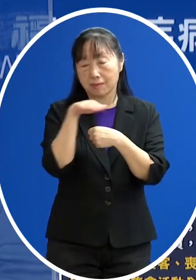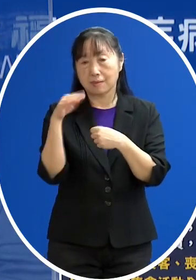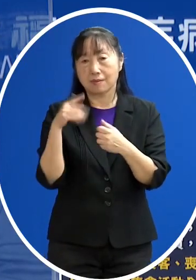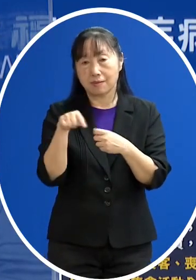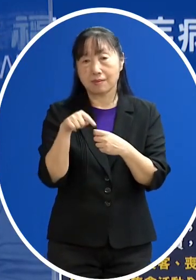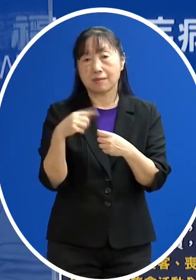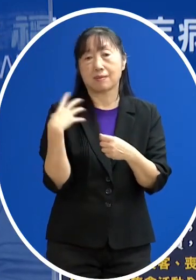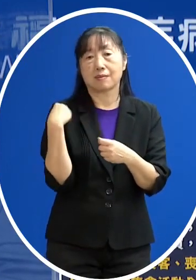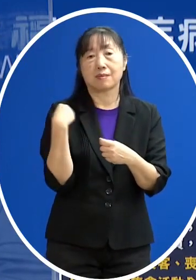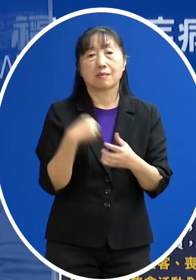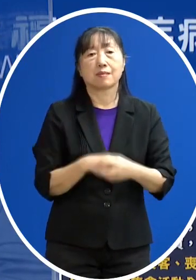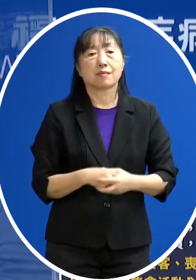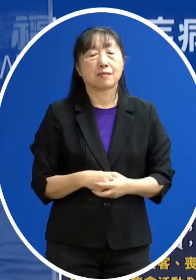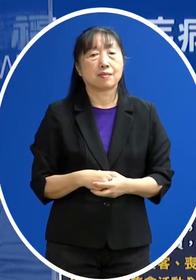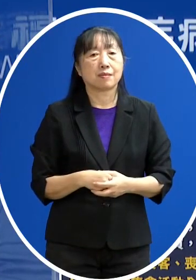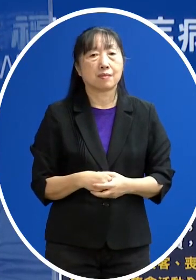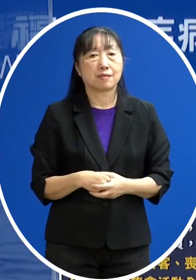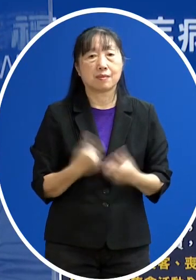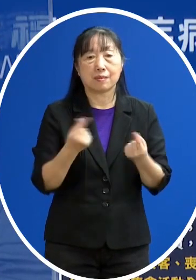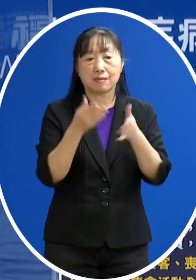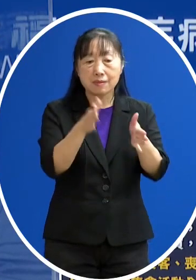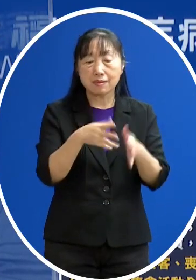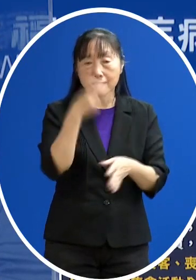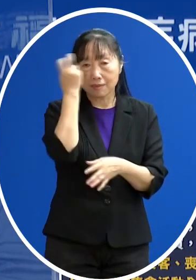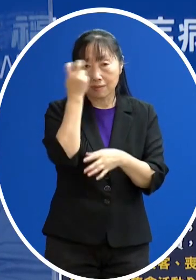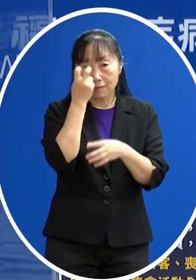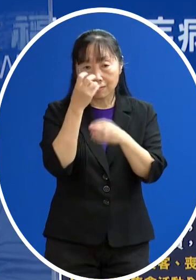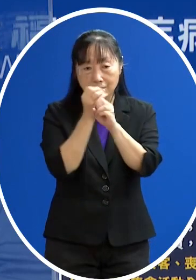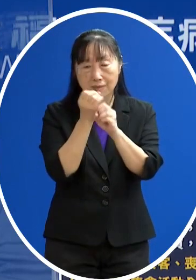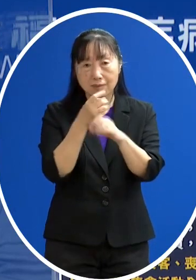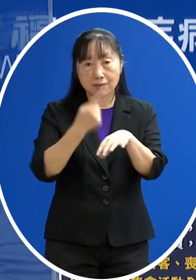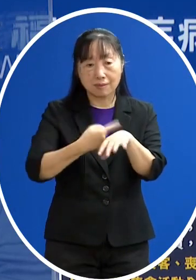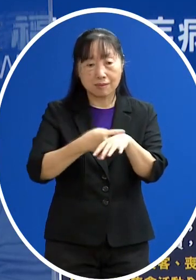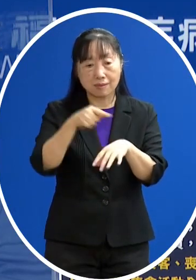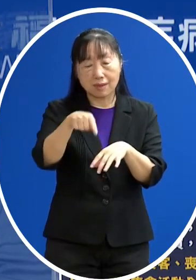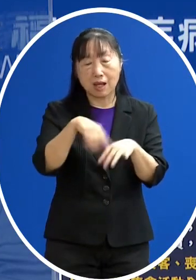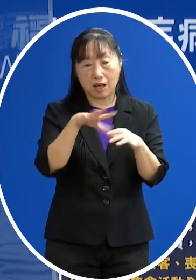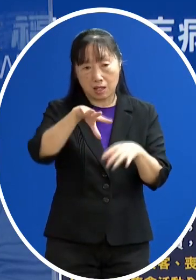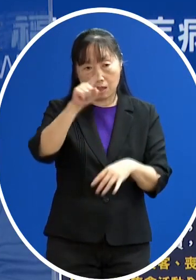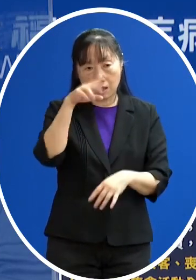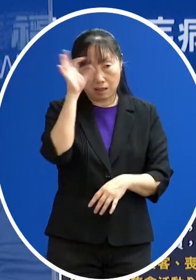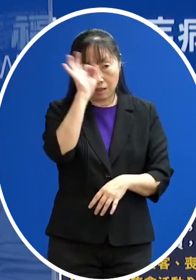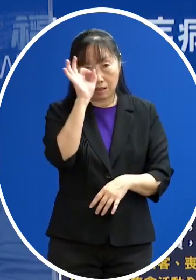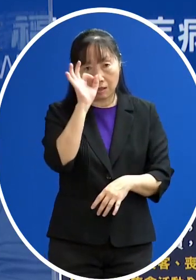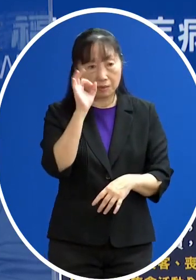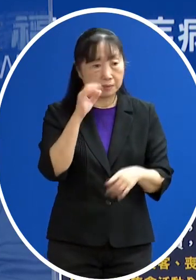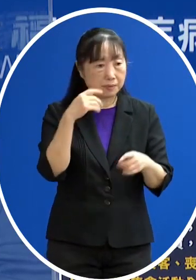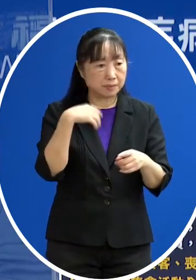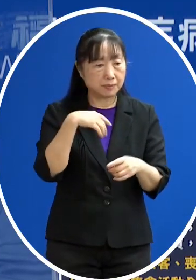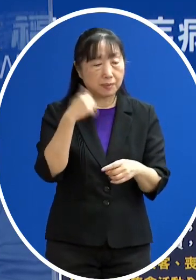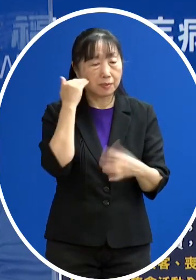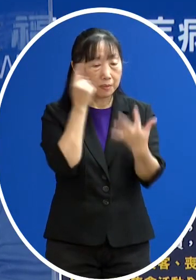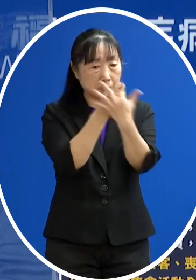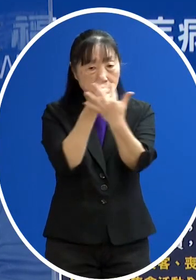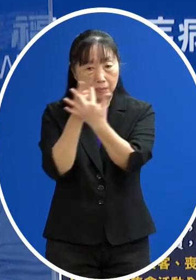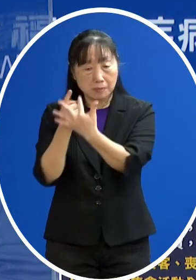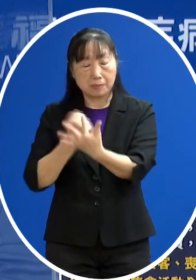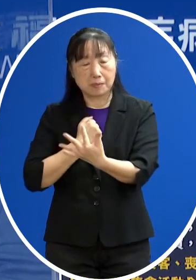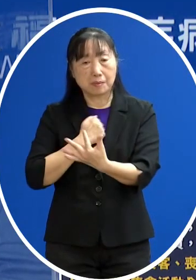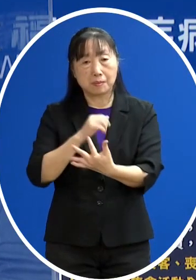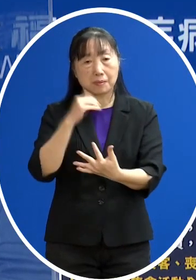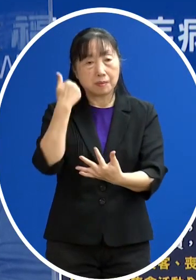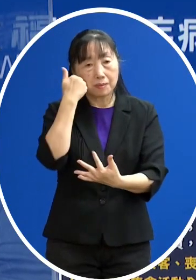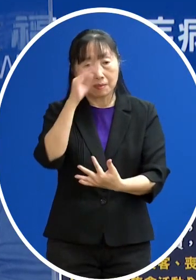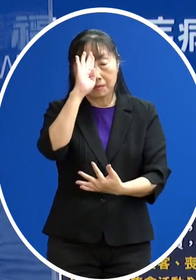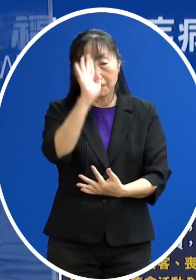那然后对于不管是筛检，及时把这些病人找出来，那后面在居家隔离的效果